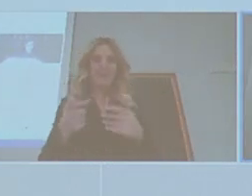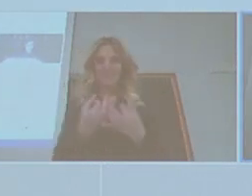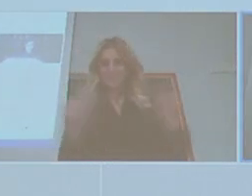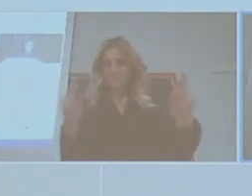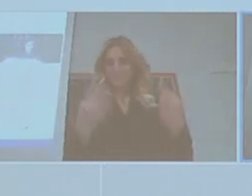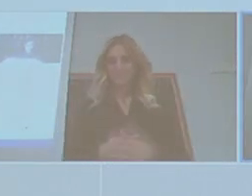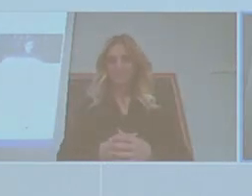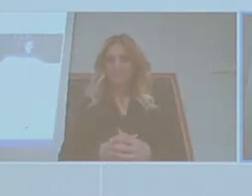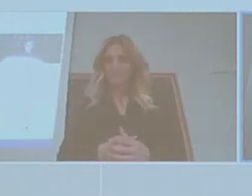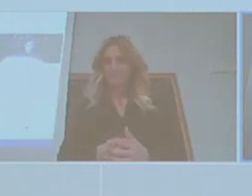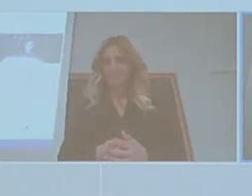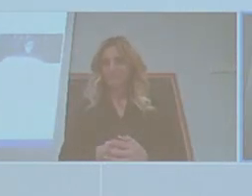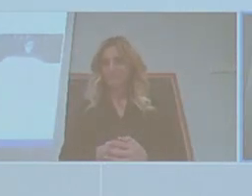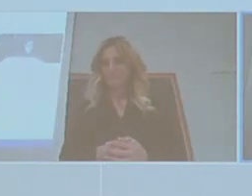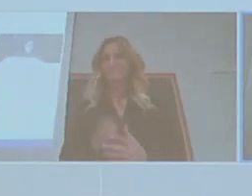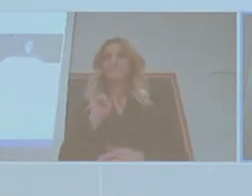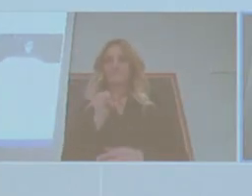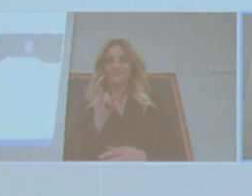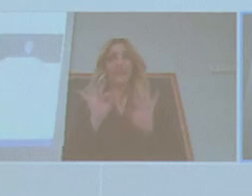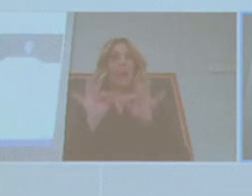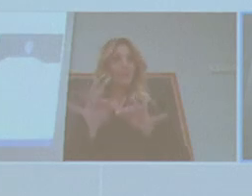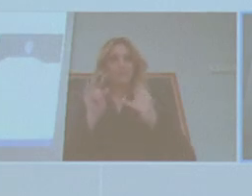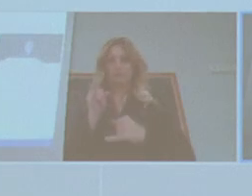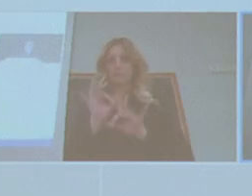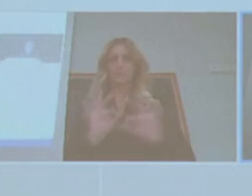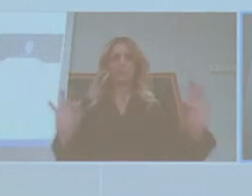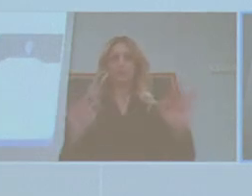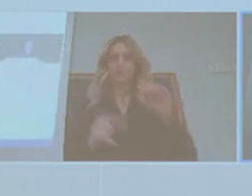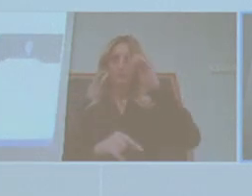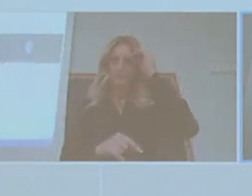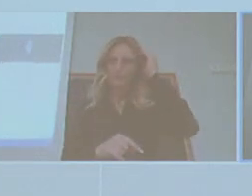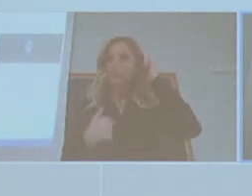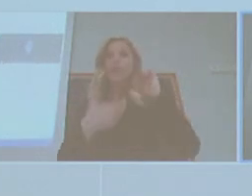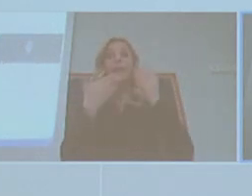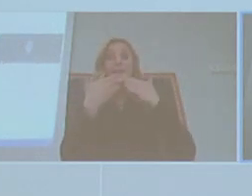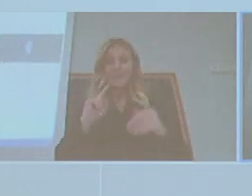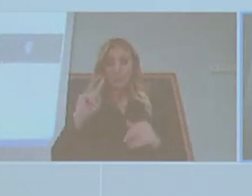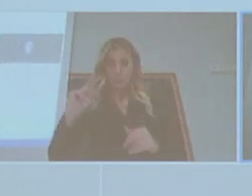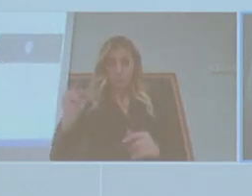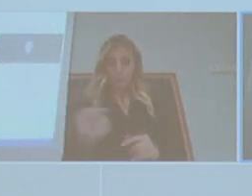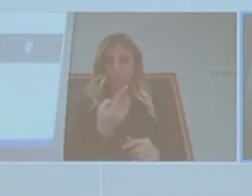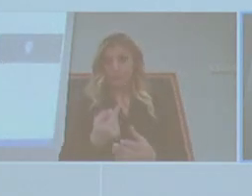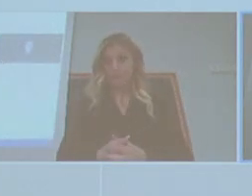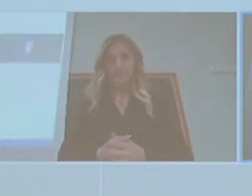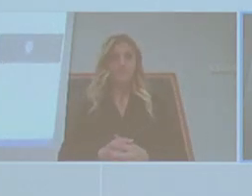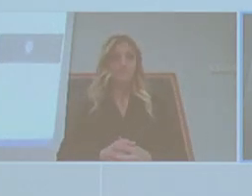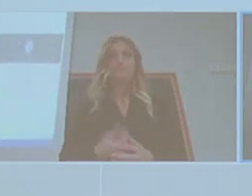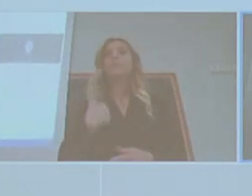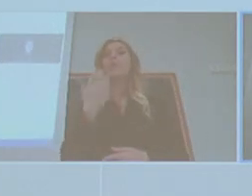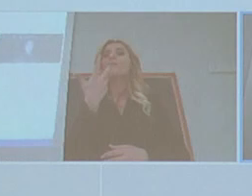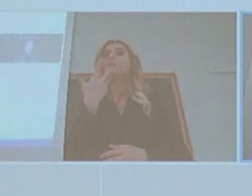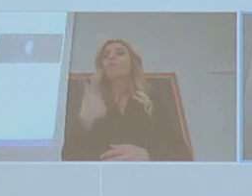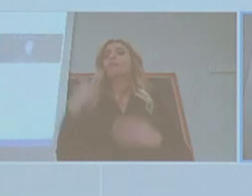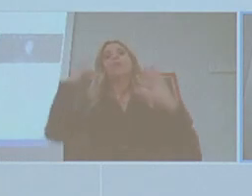parola. Arriva? Sì, perfettamente. Allora, io ringrazio tutti. Volevo fare